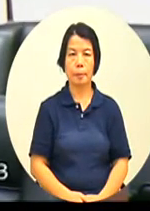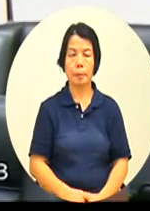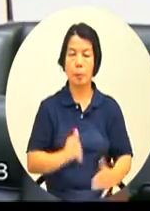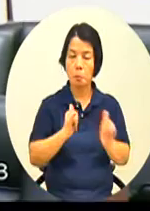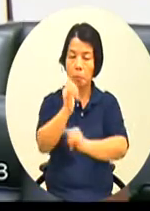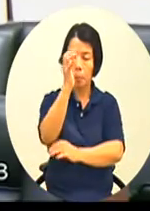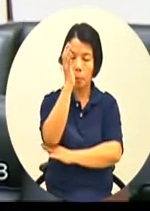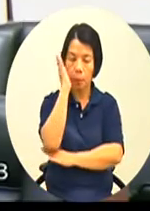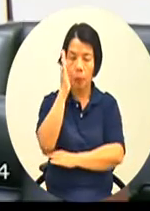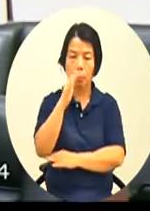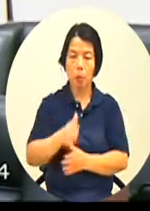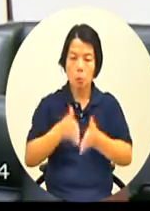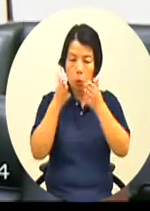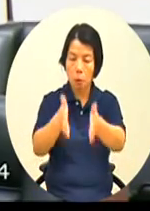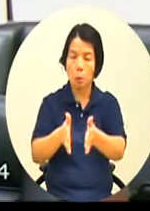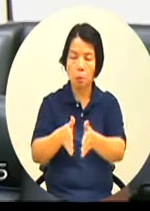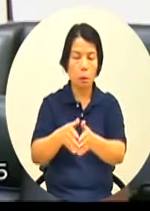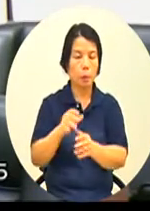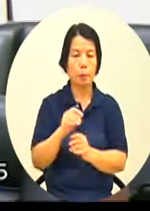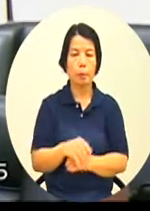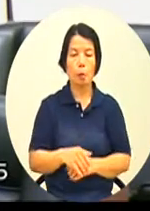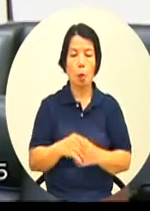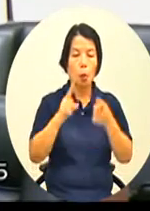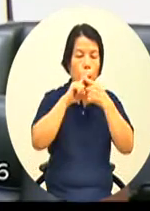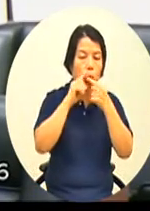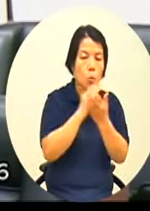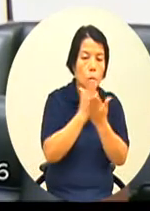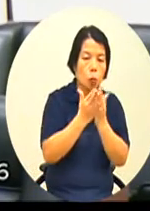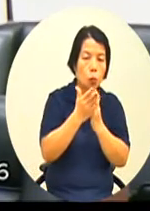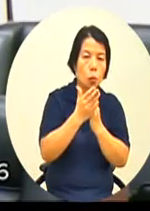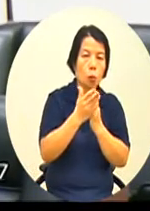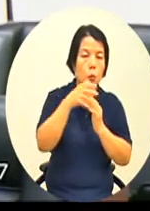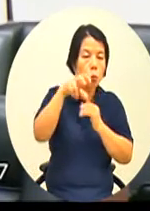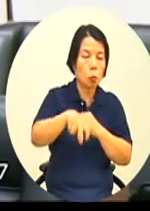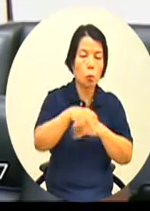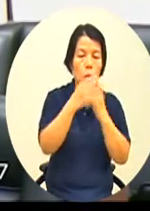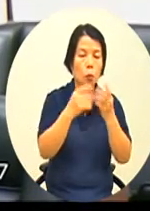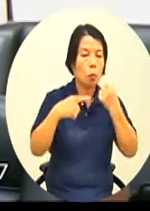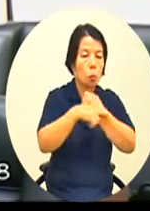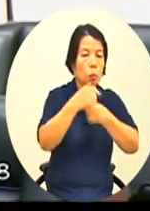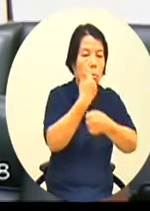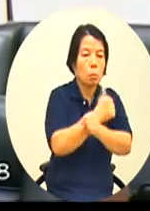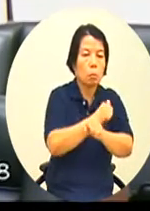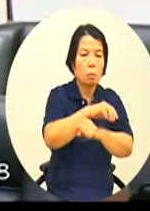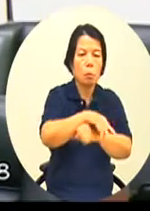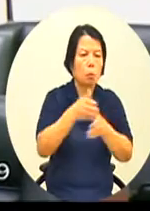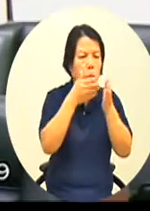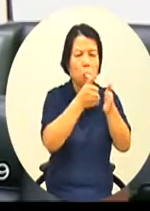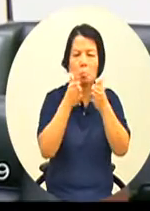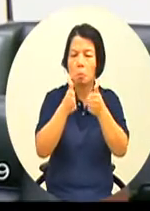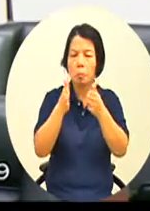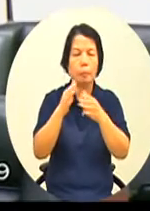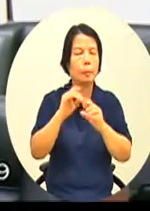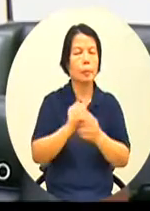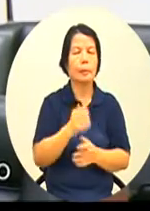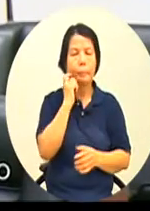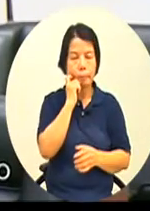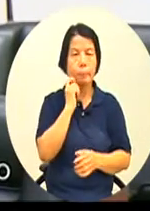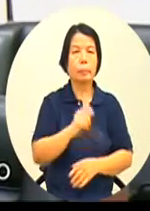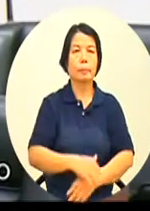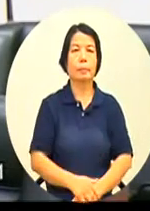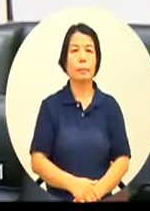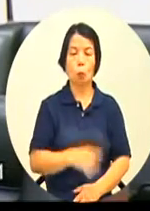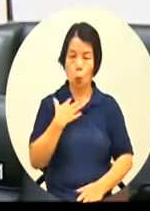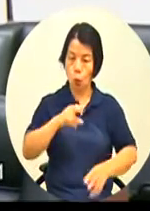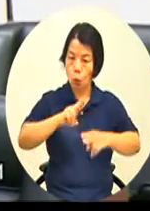面只讲民政局，或只讲秘书处，或只讲研考会，这个其实很难讲。所以我用一个座谈会